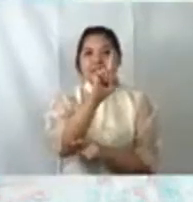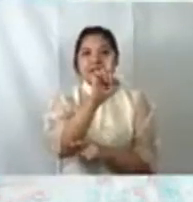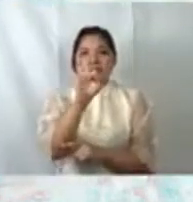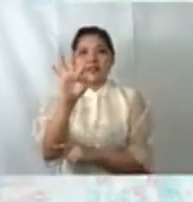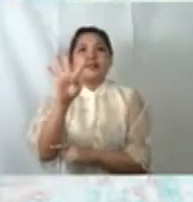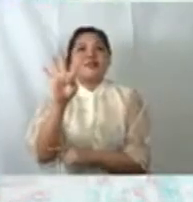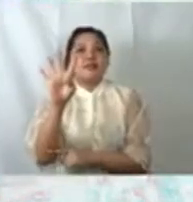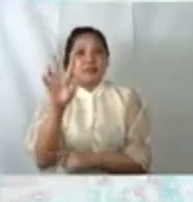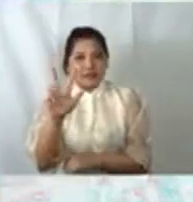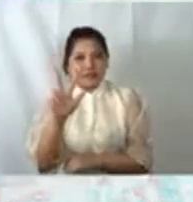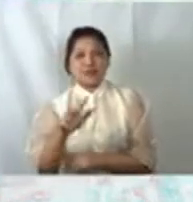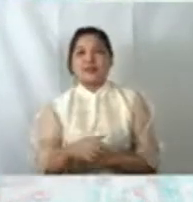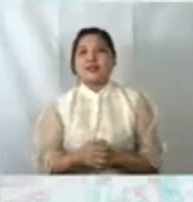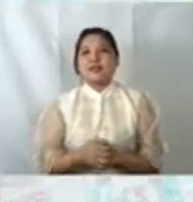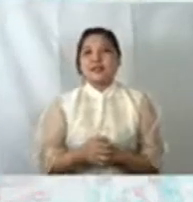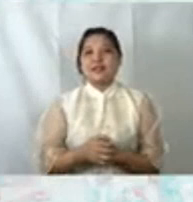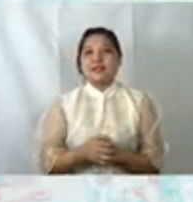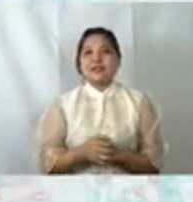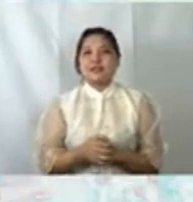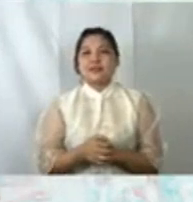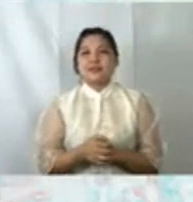October 14, 1943, nang proklamahin ang